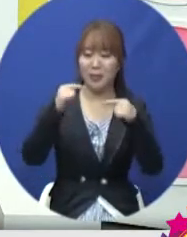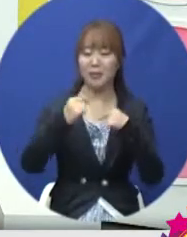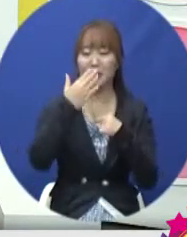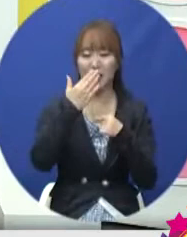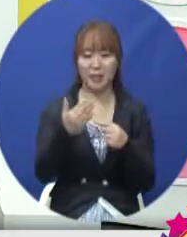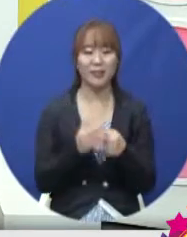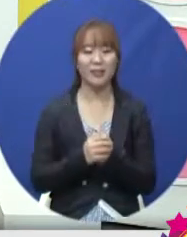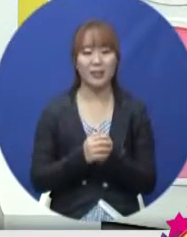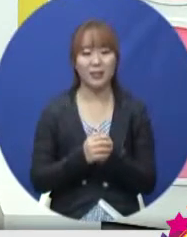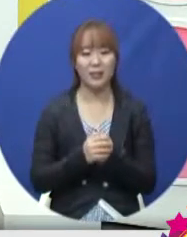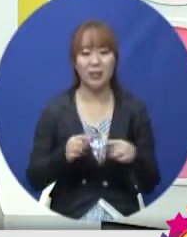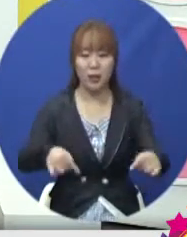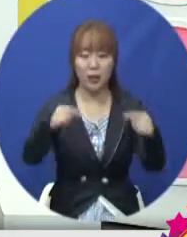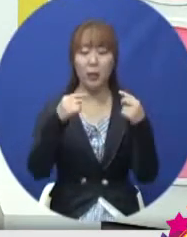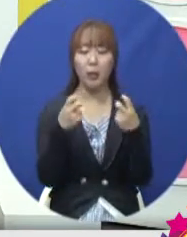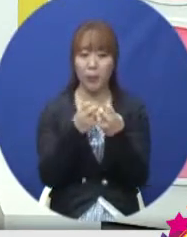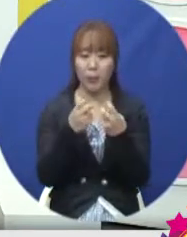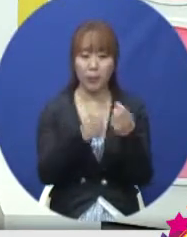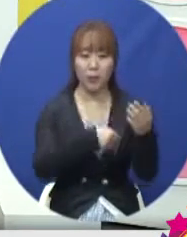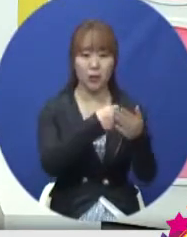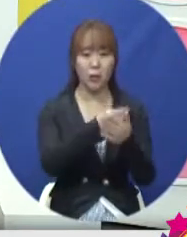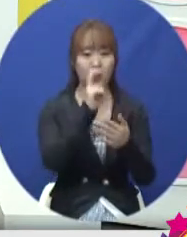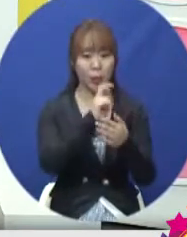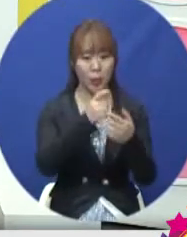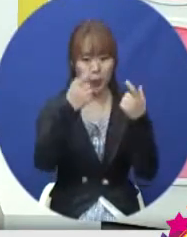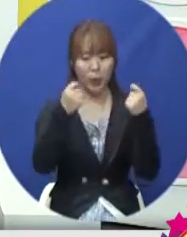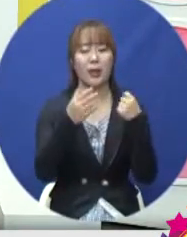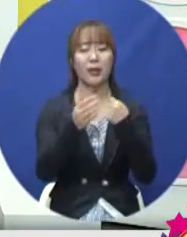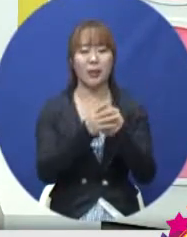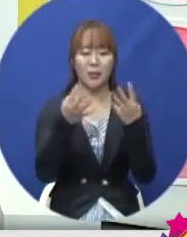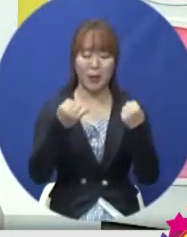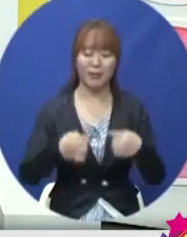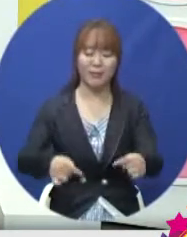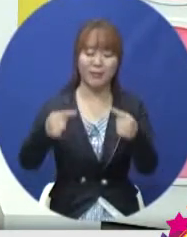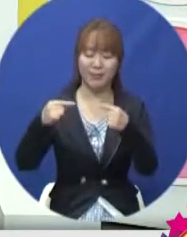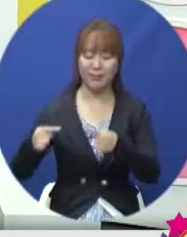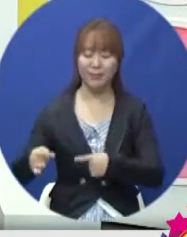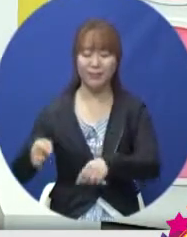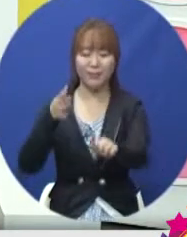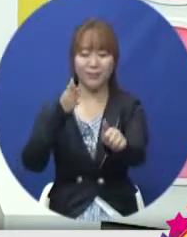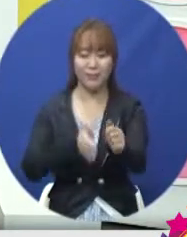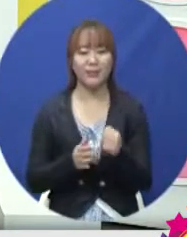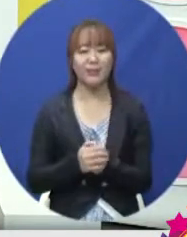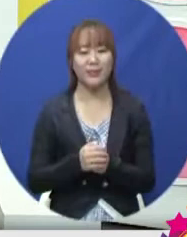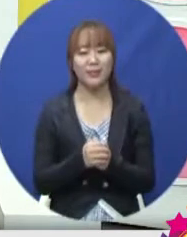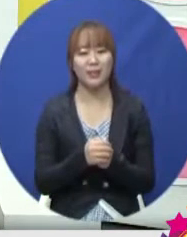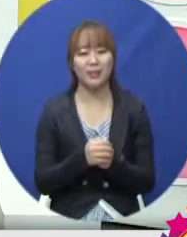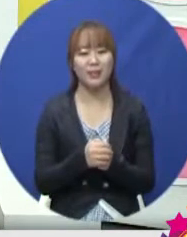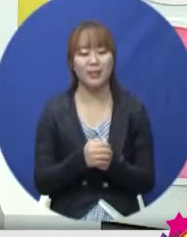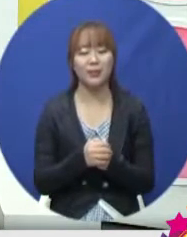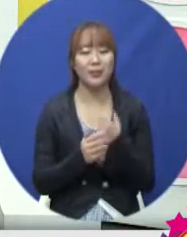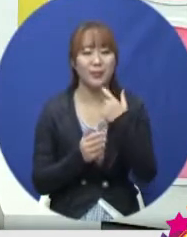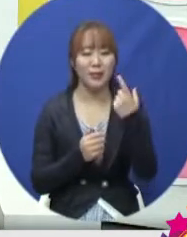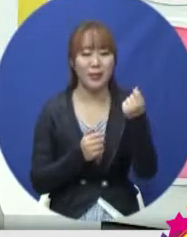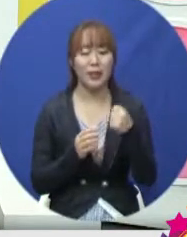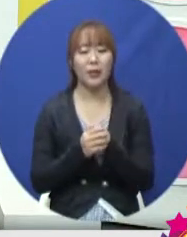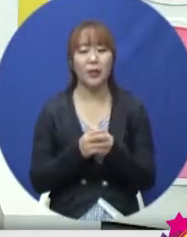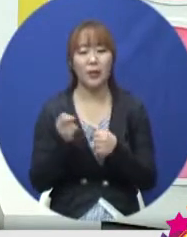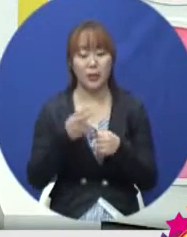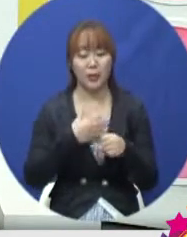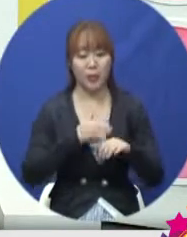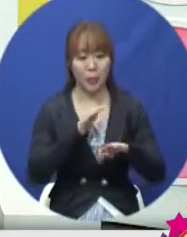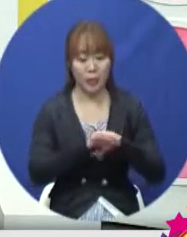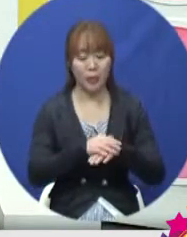수 있습니다. 참여 방법은 또 지정곡과 동일하니까 여러분들 많은 참여 부탁드리겠습니다. 그렇습니다. 그리고